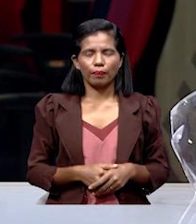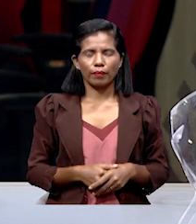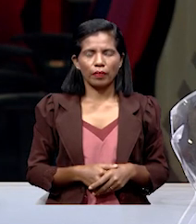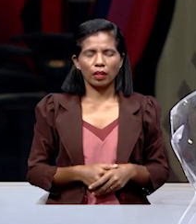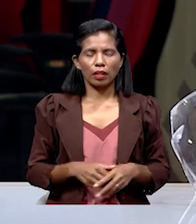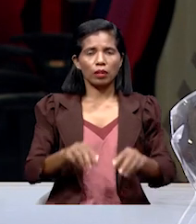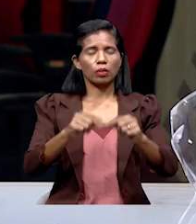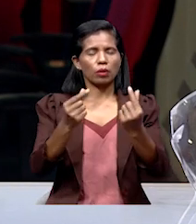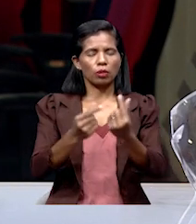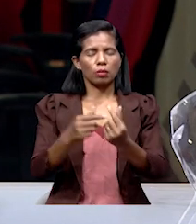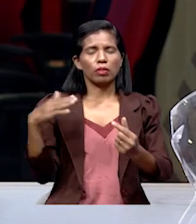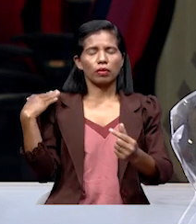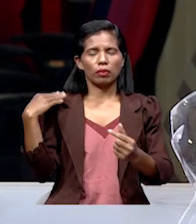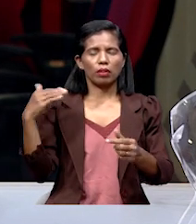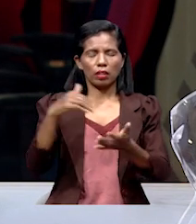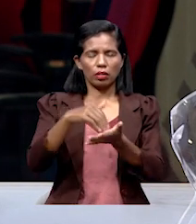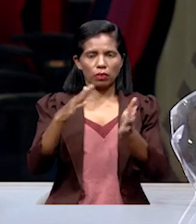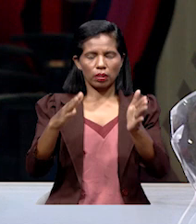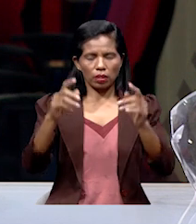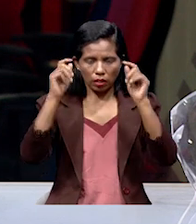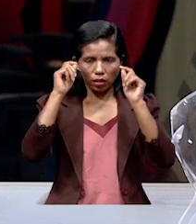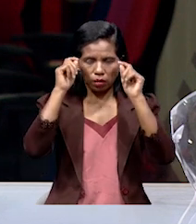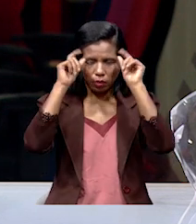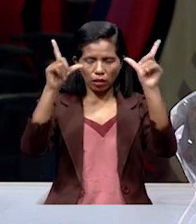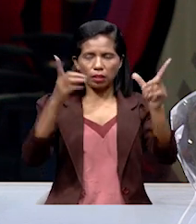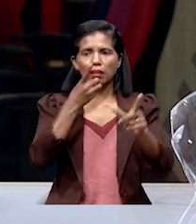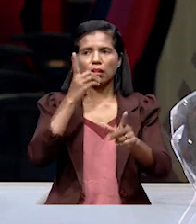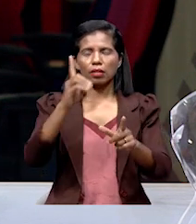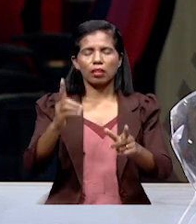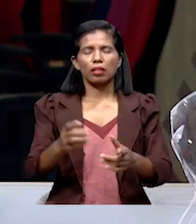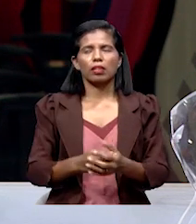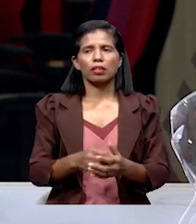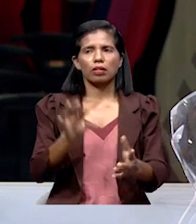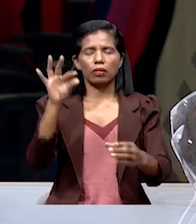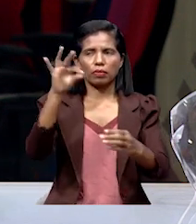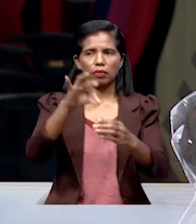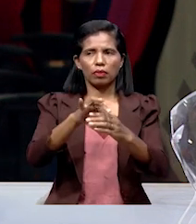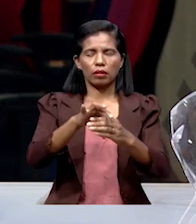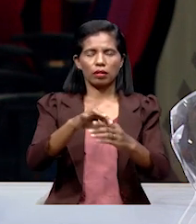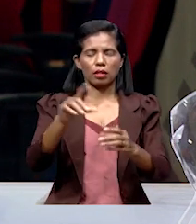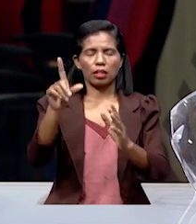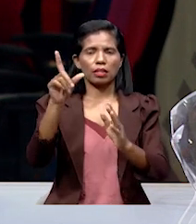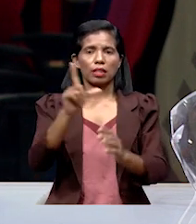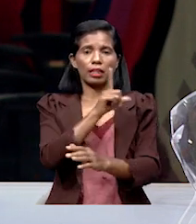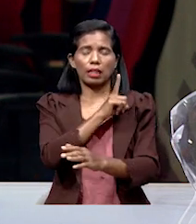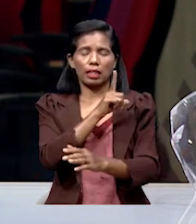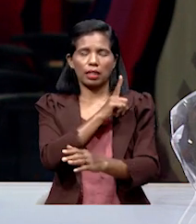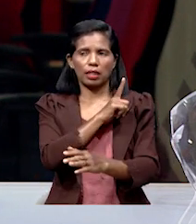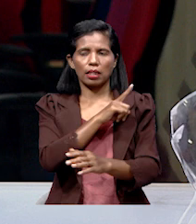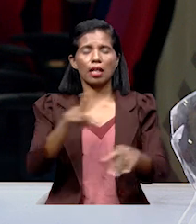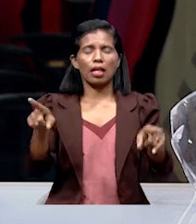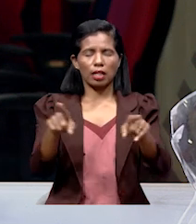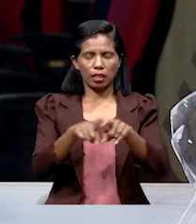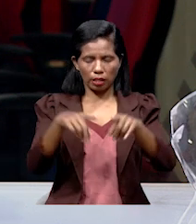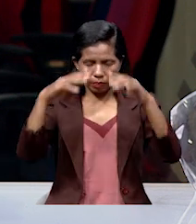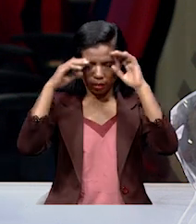Movimento Juventude Estudante Timor-Leste declara se for votos vitória ba Tenente General Heranan Timor, sai Presidente